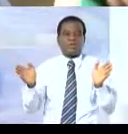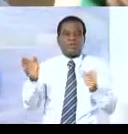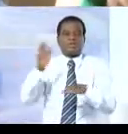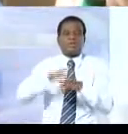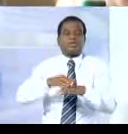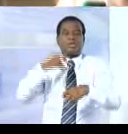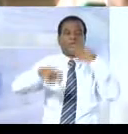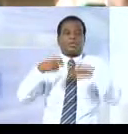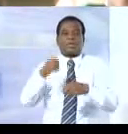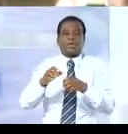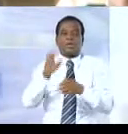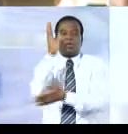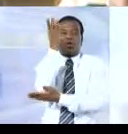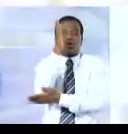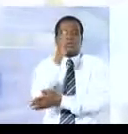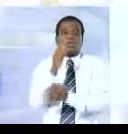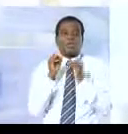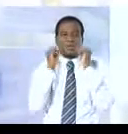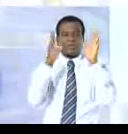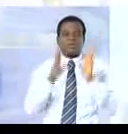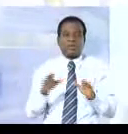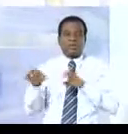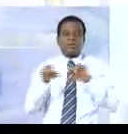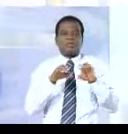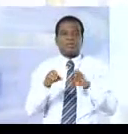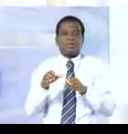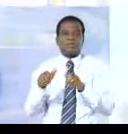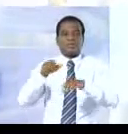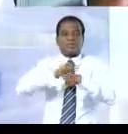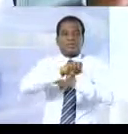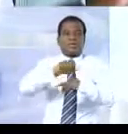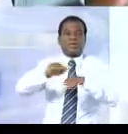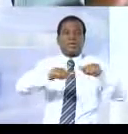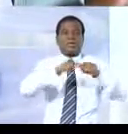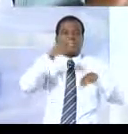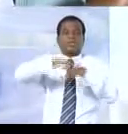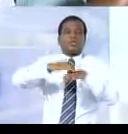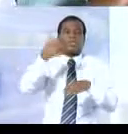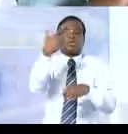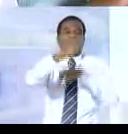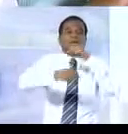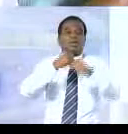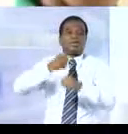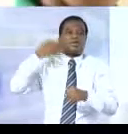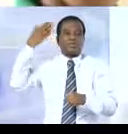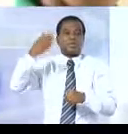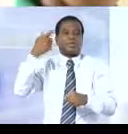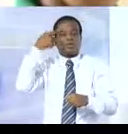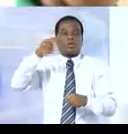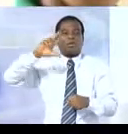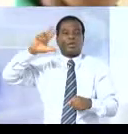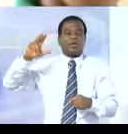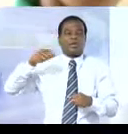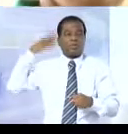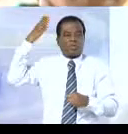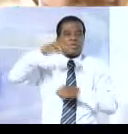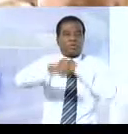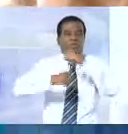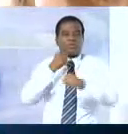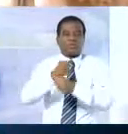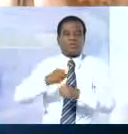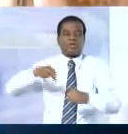des forêts ivoiriennes a déroulé les actions envisagées sur les 3 années à venir. Pour les prochaines années, nous